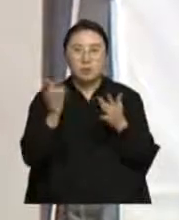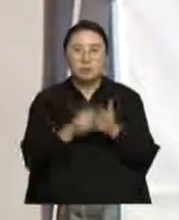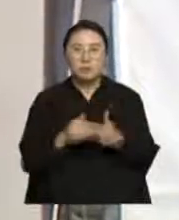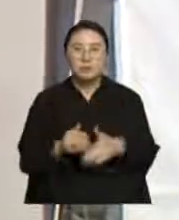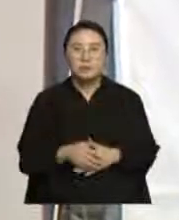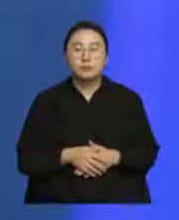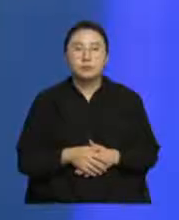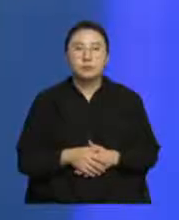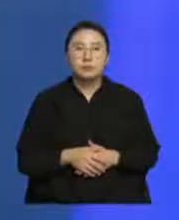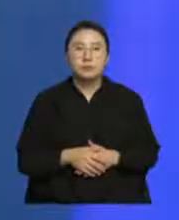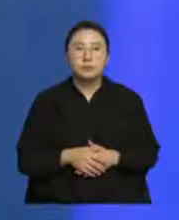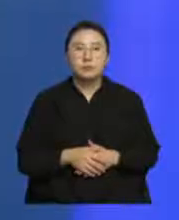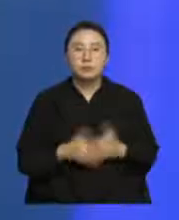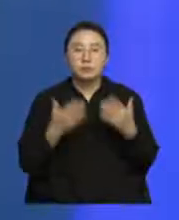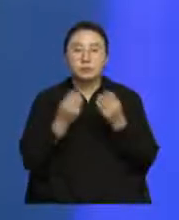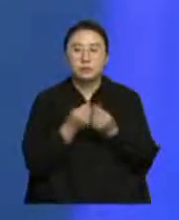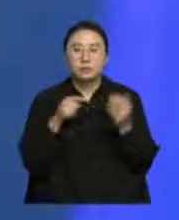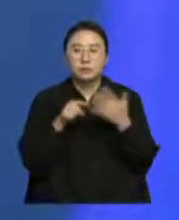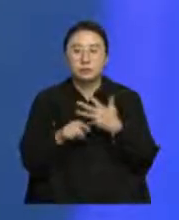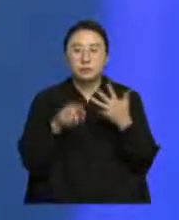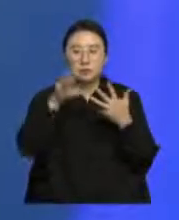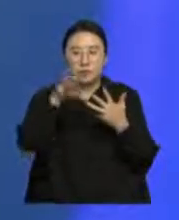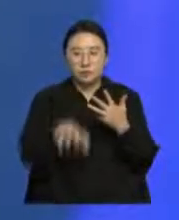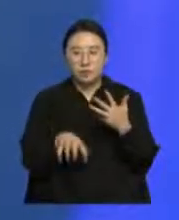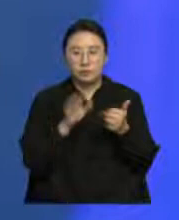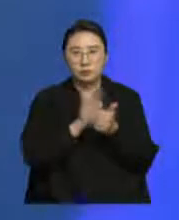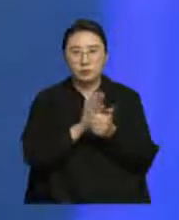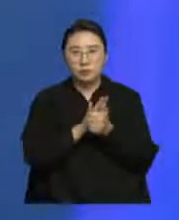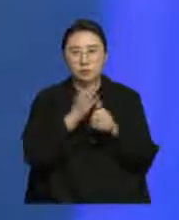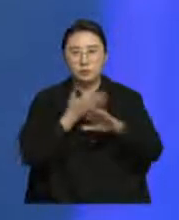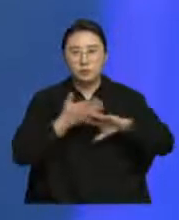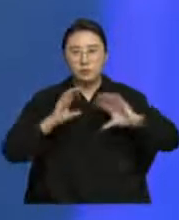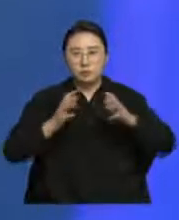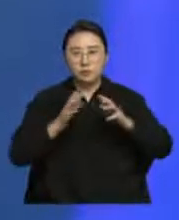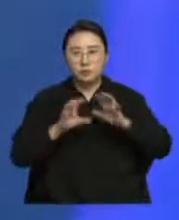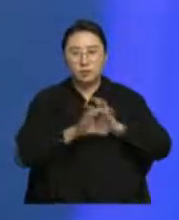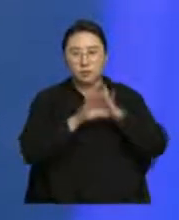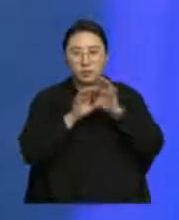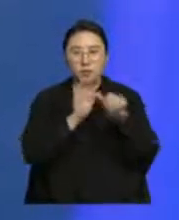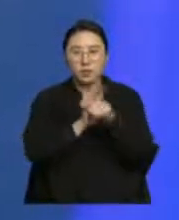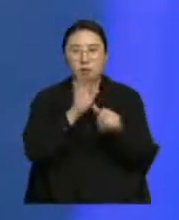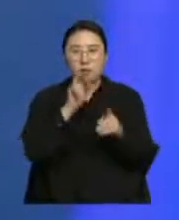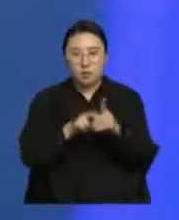했습니다. 이외에도 8개 국어를 지원하는 외국인 코로나19